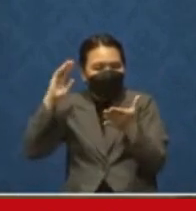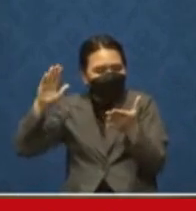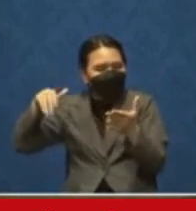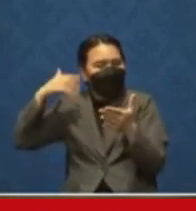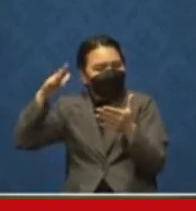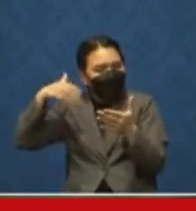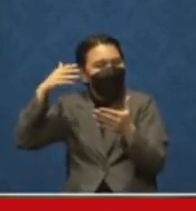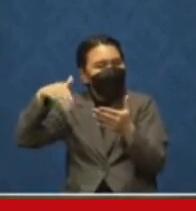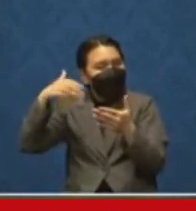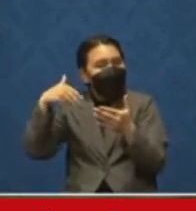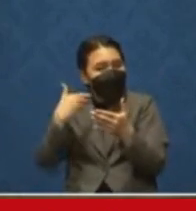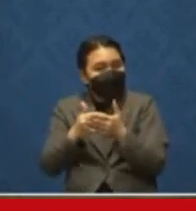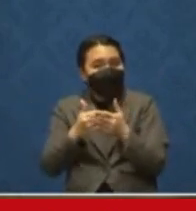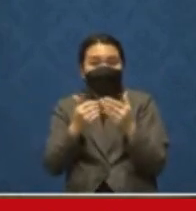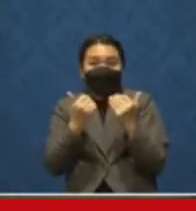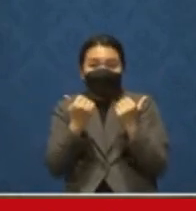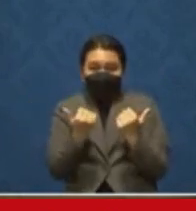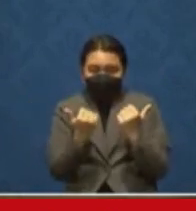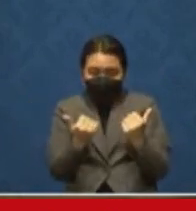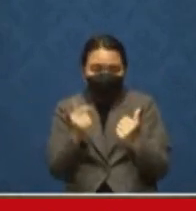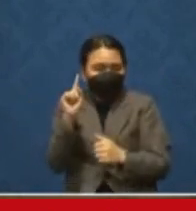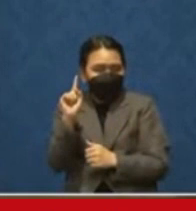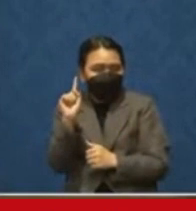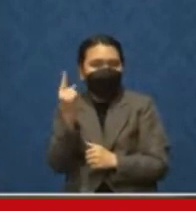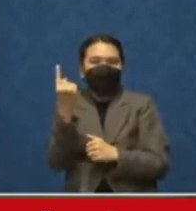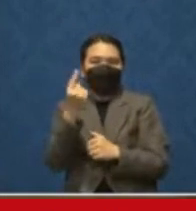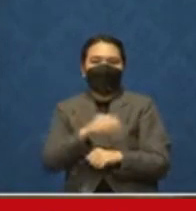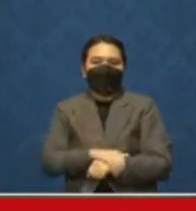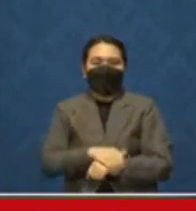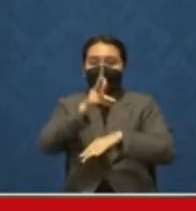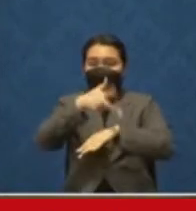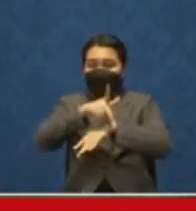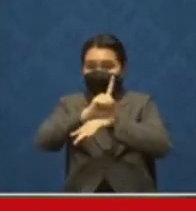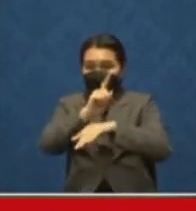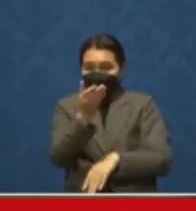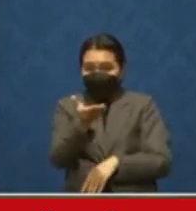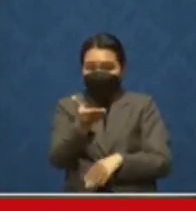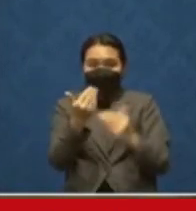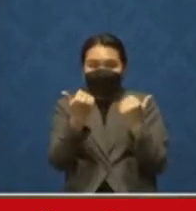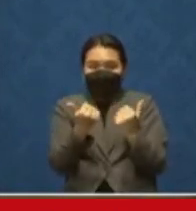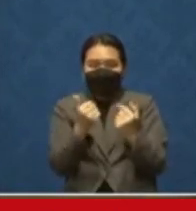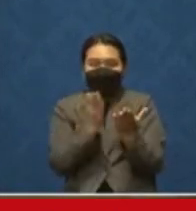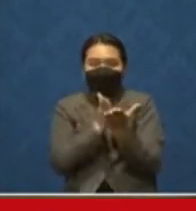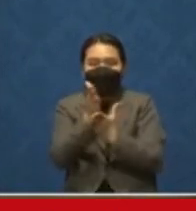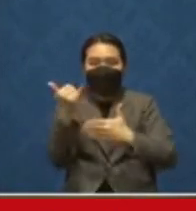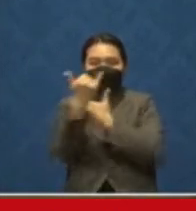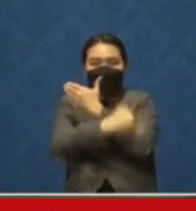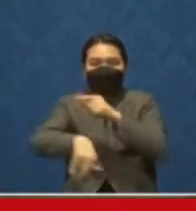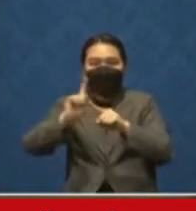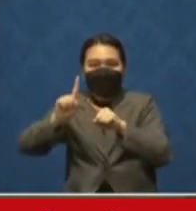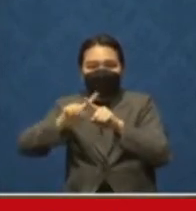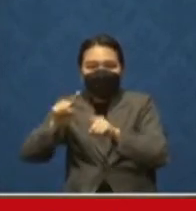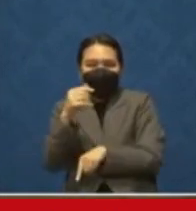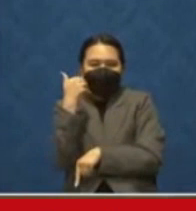แก้ปัญหาโรคไม่ยอมรับมันก็นำมาซึ่งการแก้ปัญหาเศรษฐกิจมีมาเรื่อยๆมาเรื่อยๆจนวัน